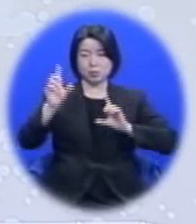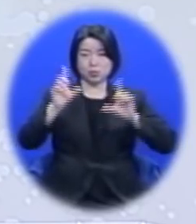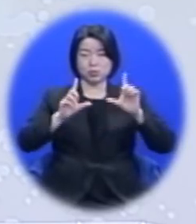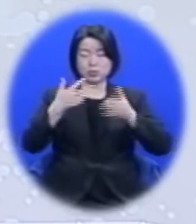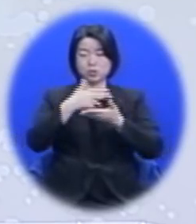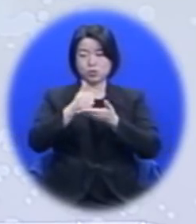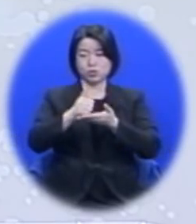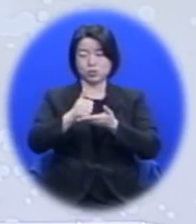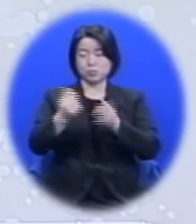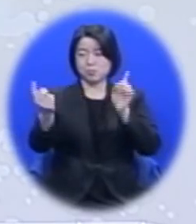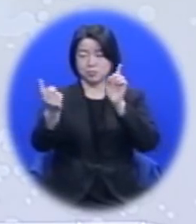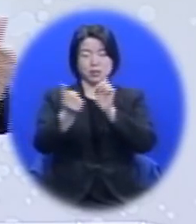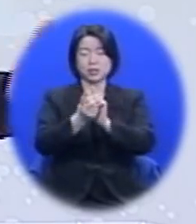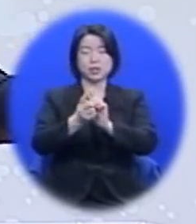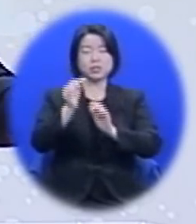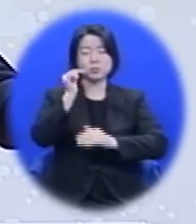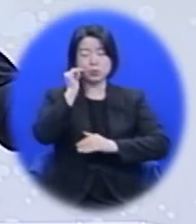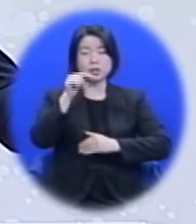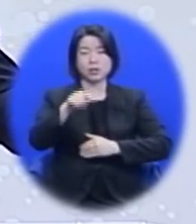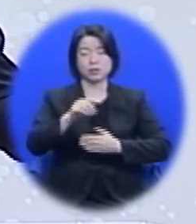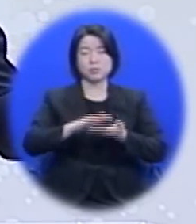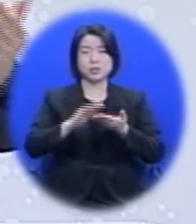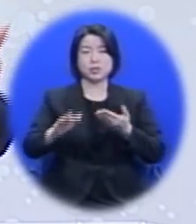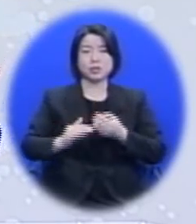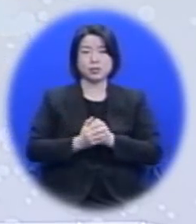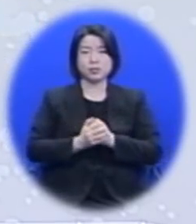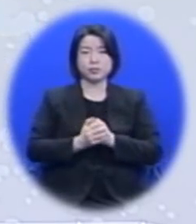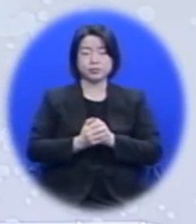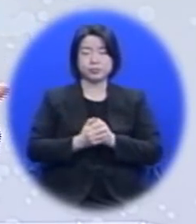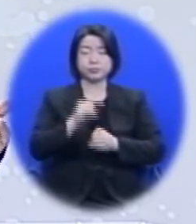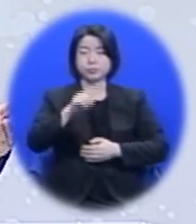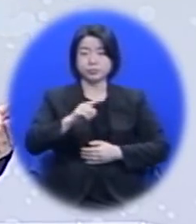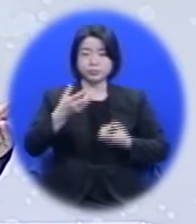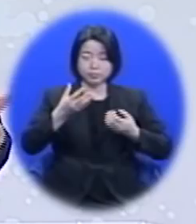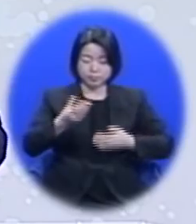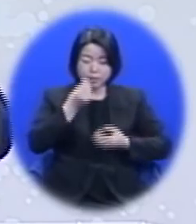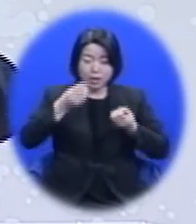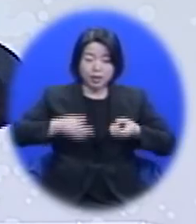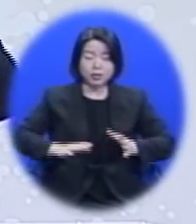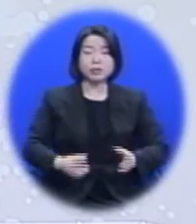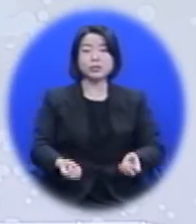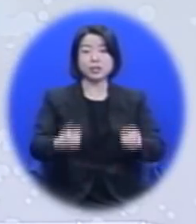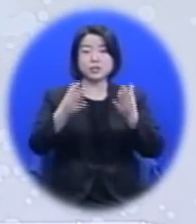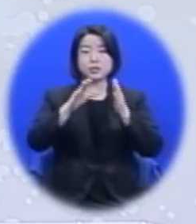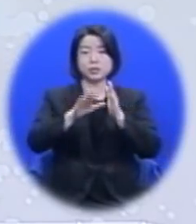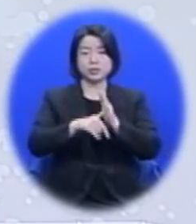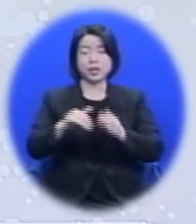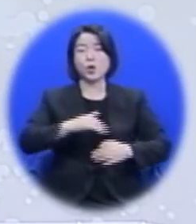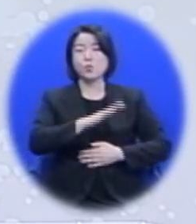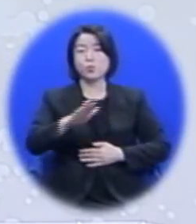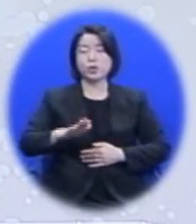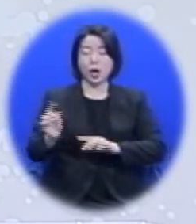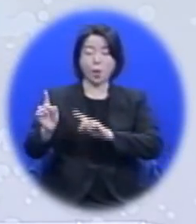맞는 거예요. 여러분, 이 성탄절에 우리가 정말